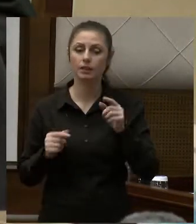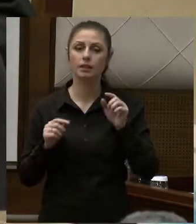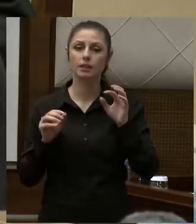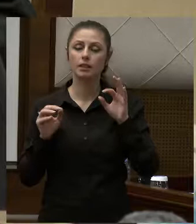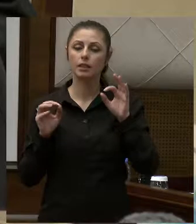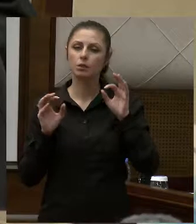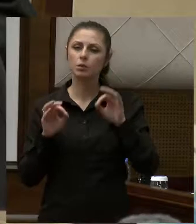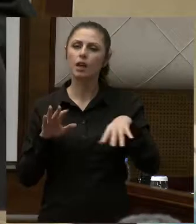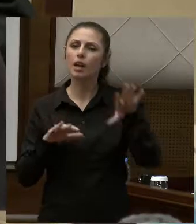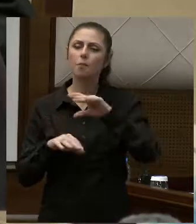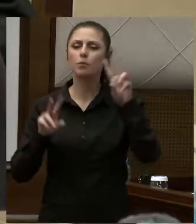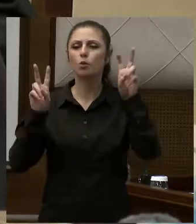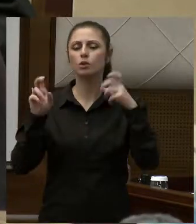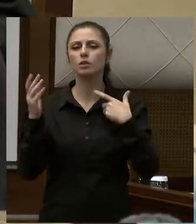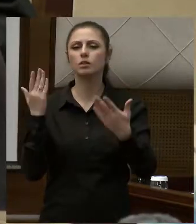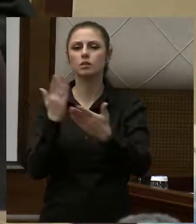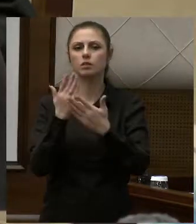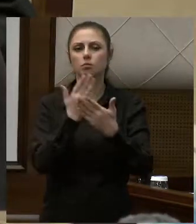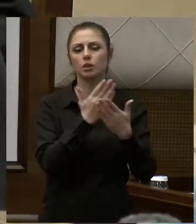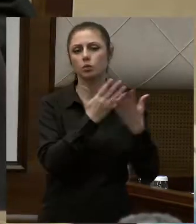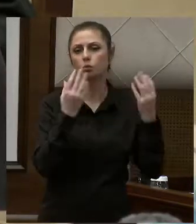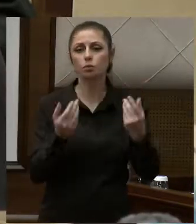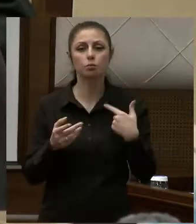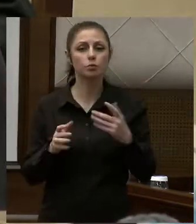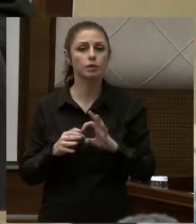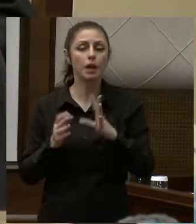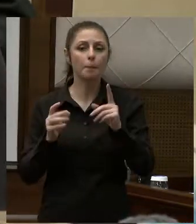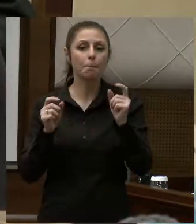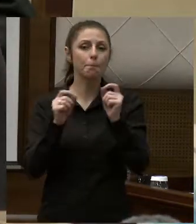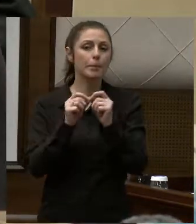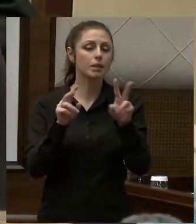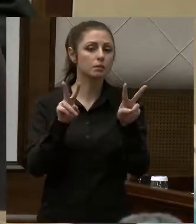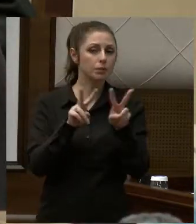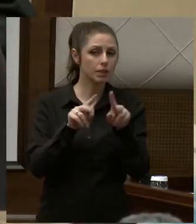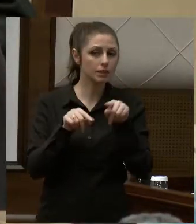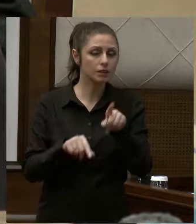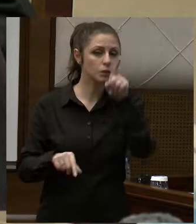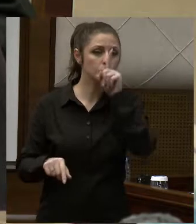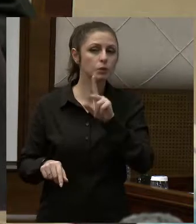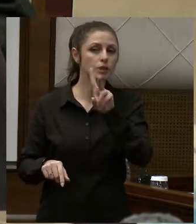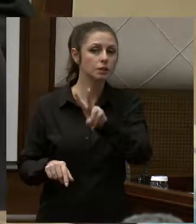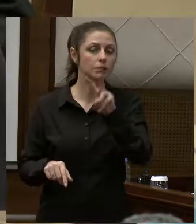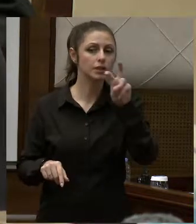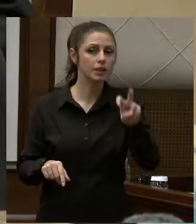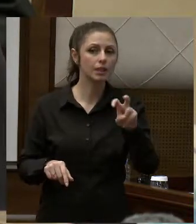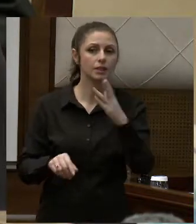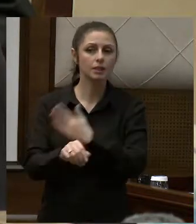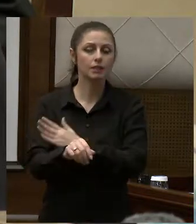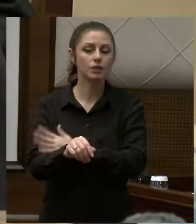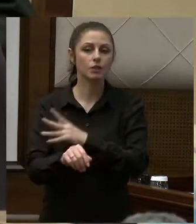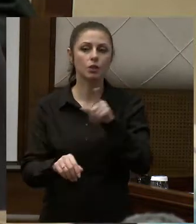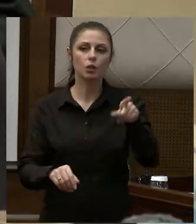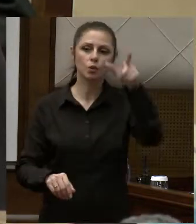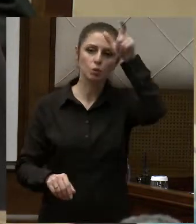noktada her konuya müdahil. Bunu nereden görüyoruz? Bunu Birleşmiş Milletler'de 128 ülke Türkiye'nin